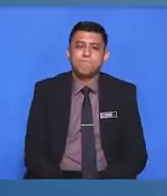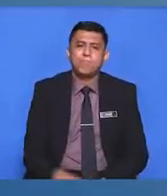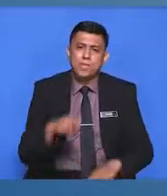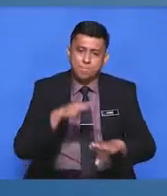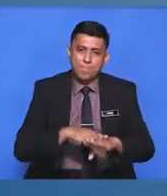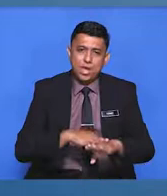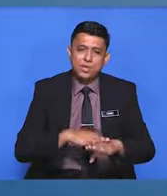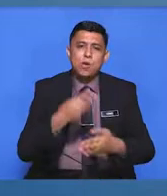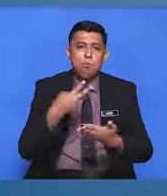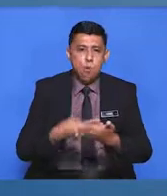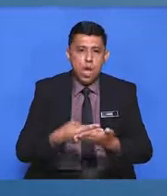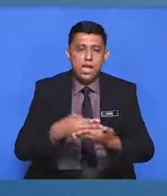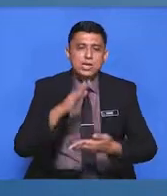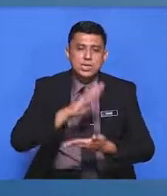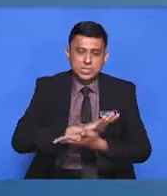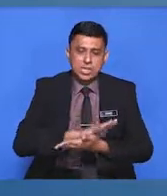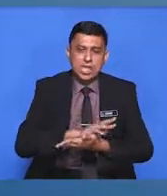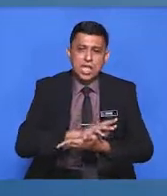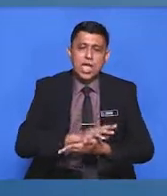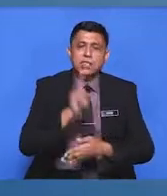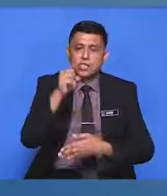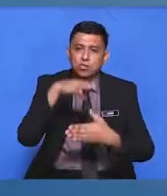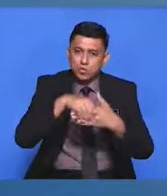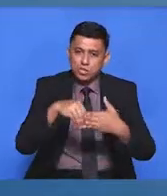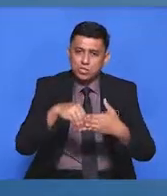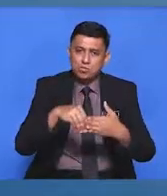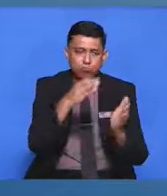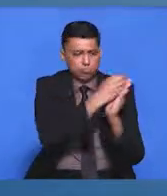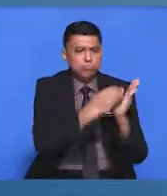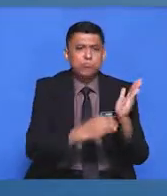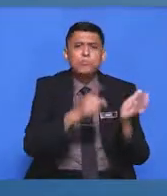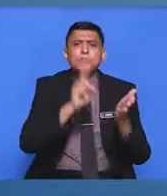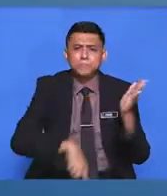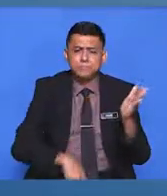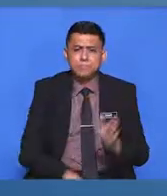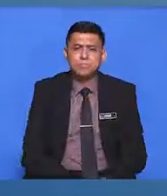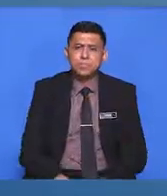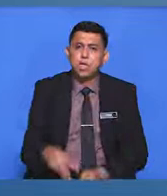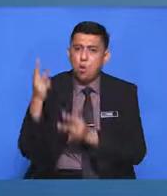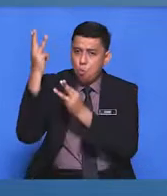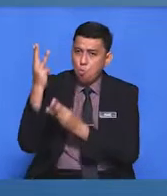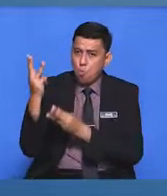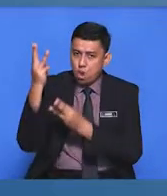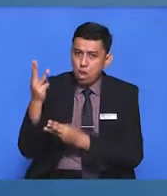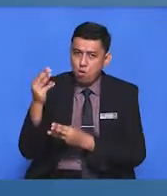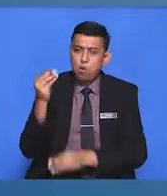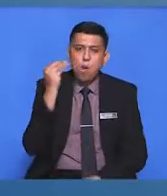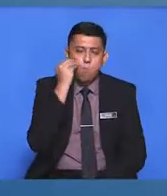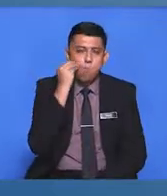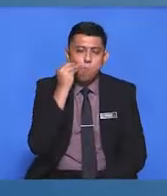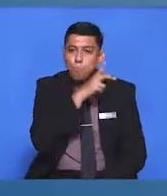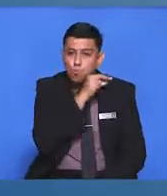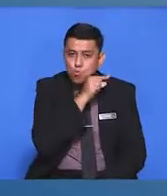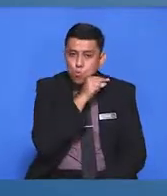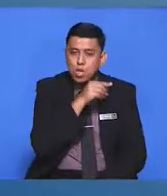Pada wang kertas RM1 mempunyai corak apa? Wow, burung enggang,